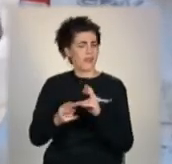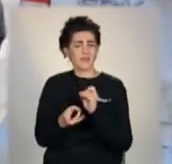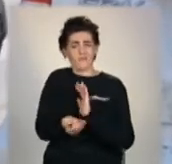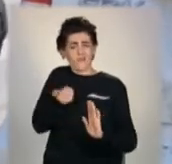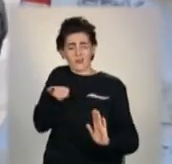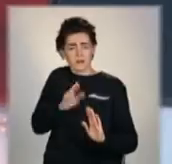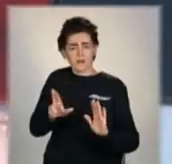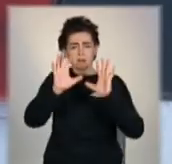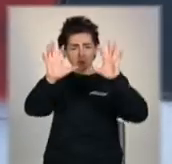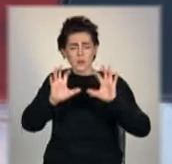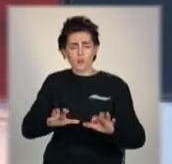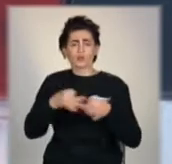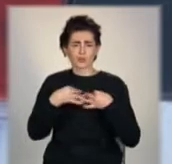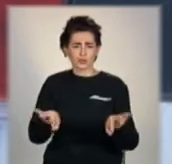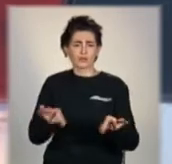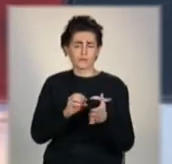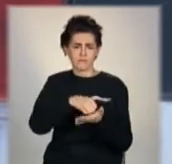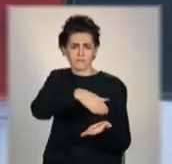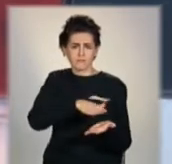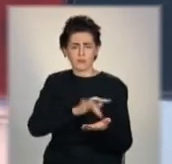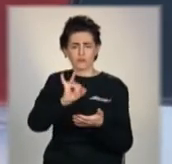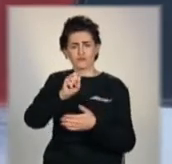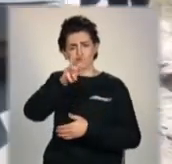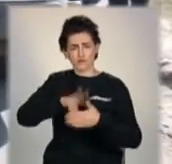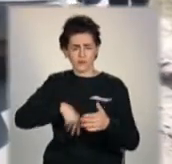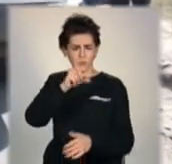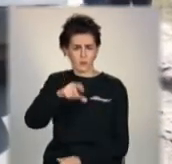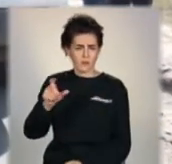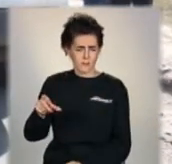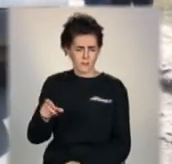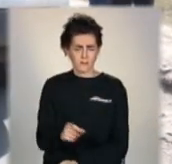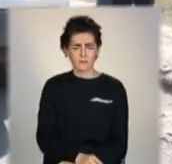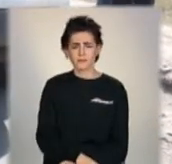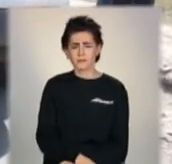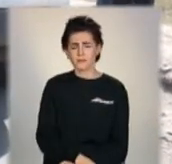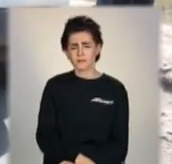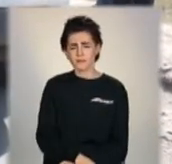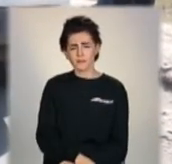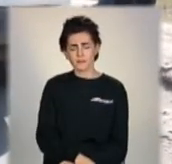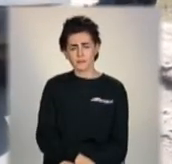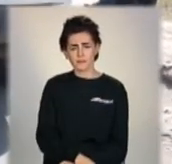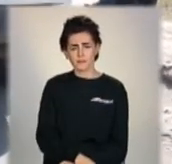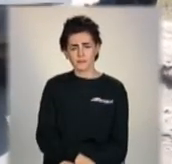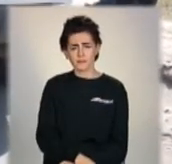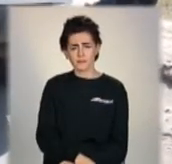закон, як і раніше, дозволяє фіксувати і штрафувати. Максим Кондратенко, Наталя Шарай, телеканал «Донбас».